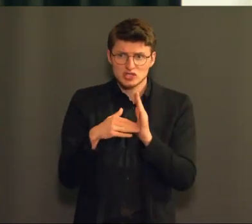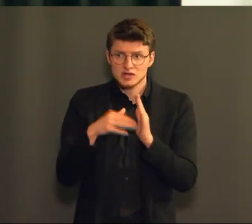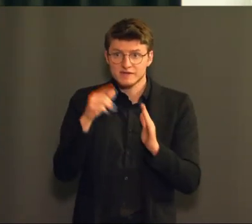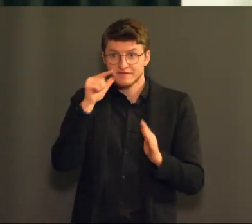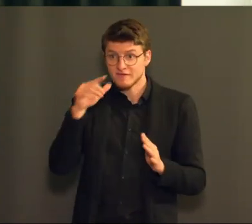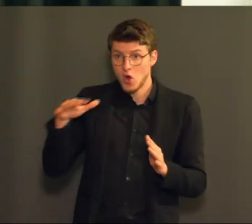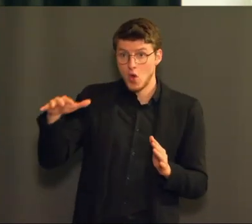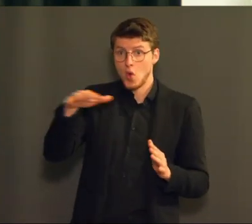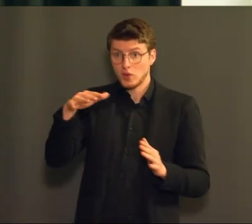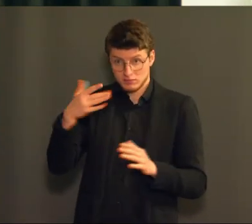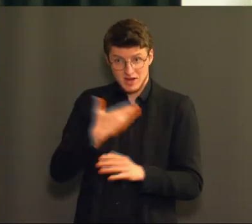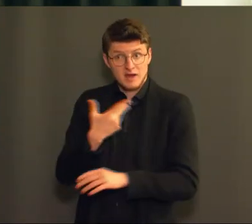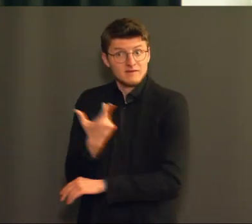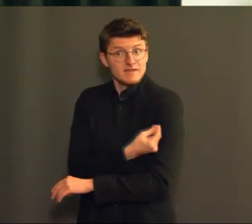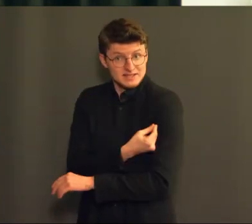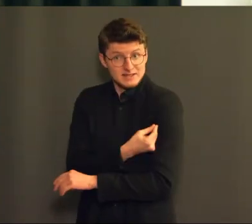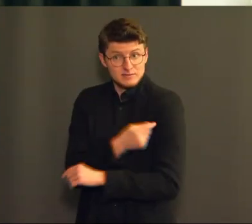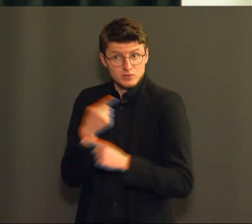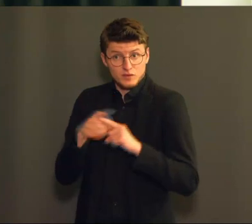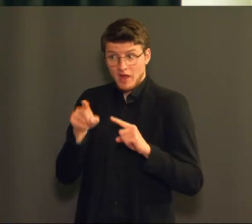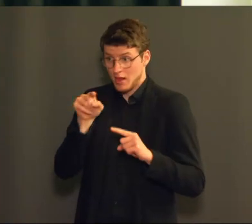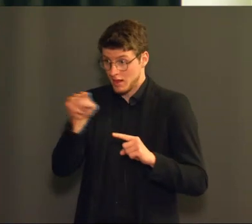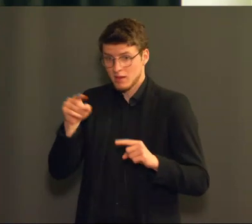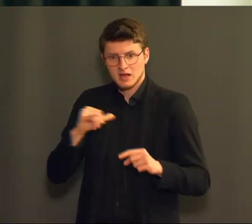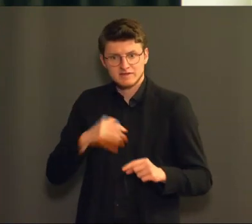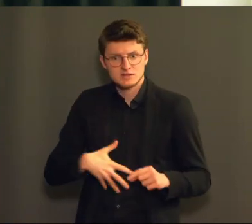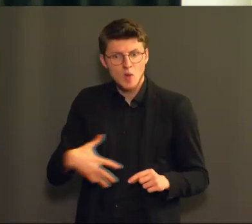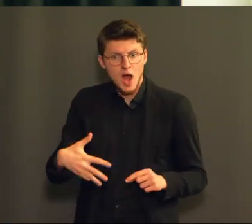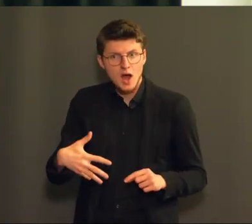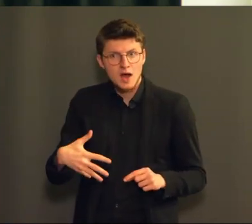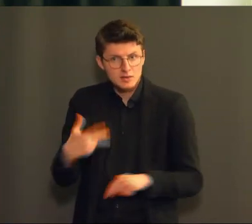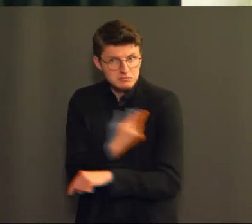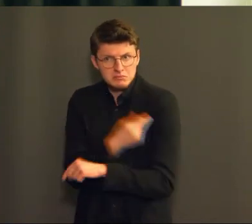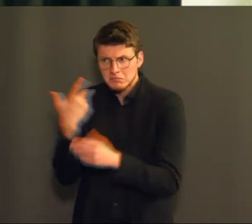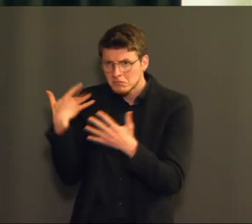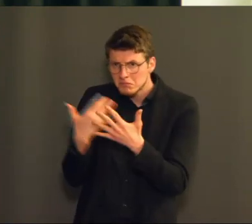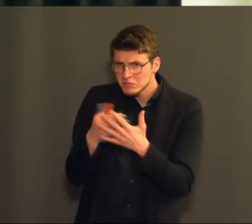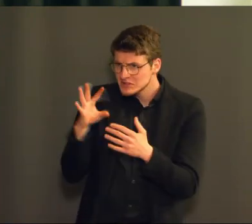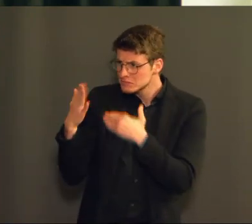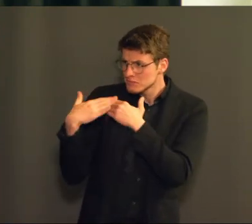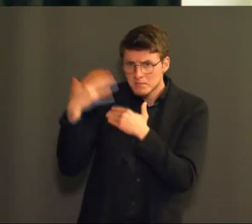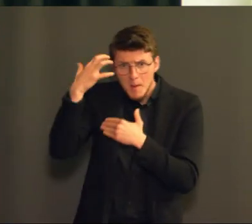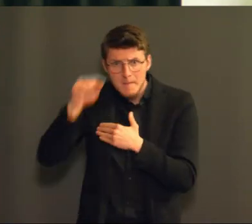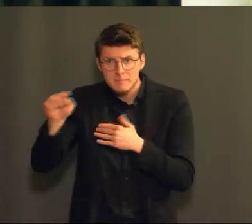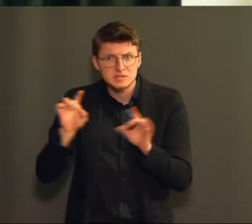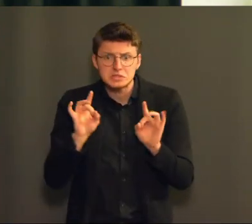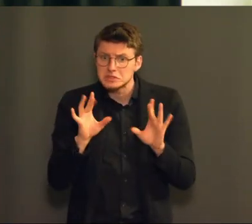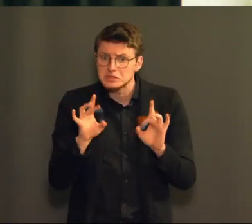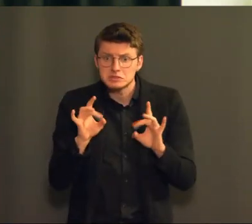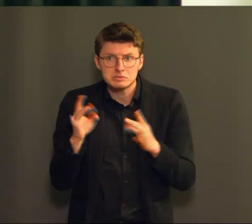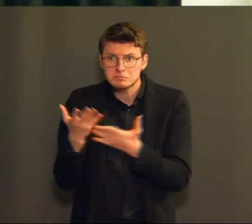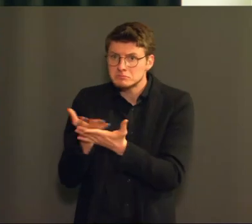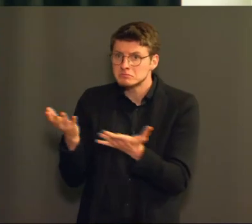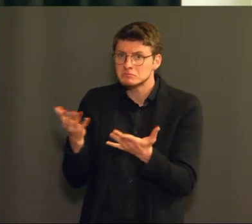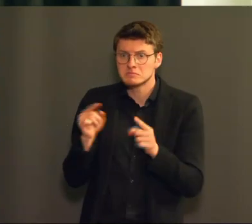vaccinatie. En er is tot nu toe geen melding van problemen met de veiligheid. Bij gelijkaardige